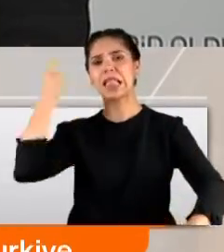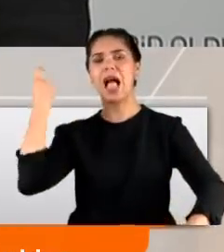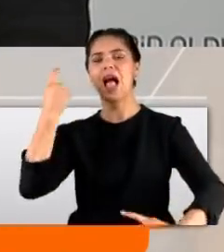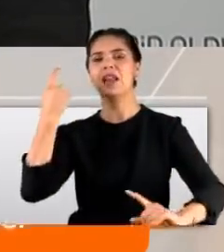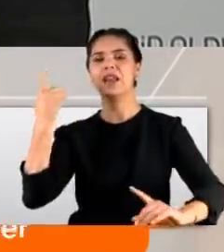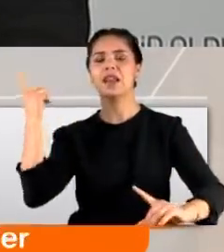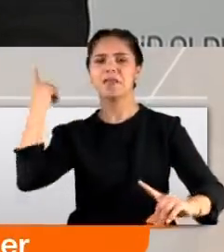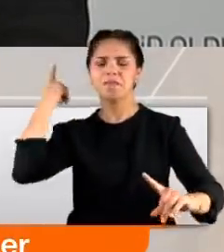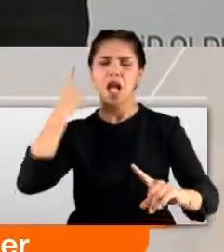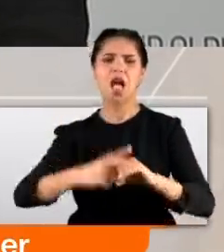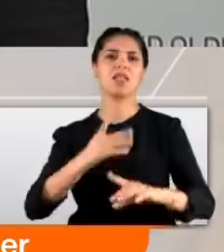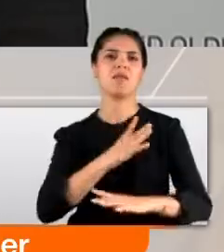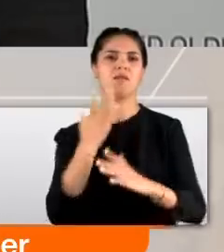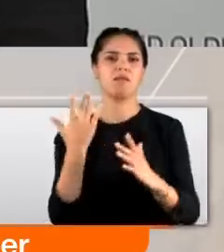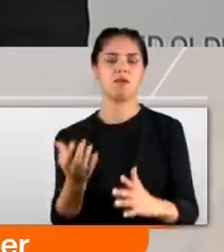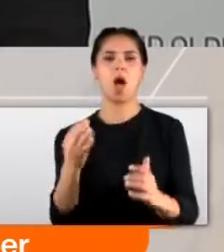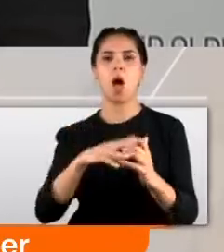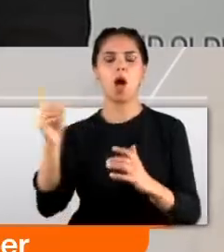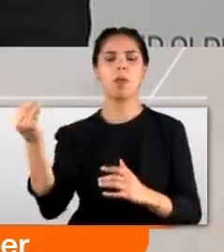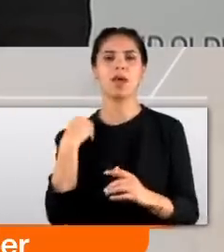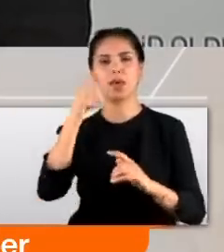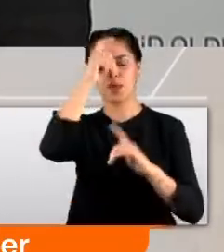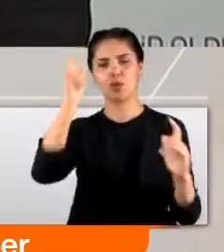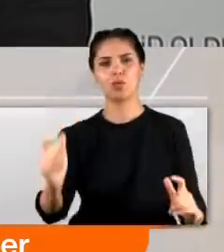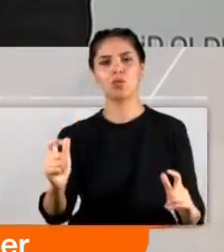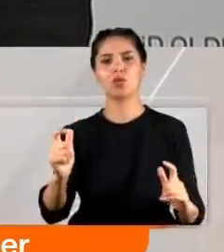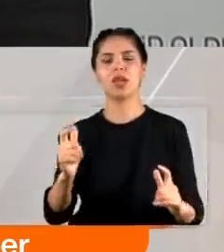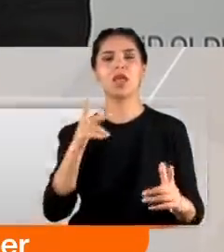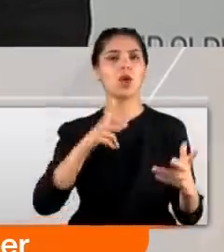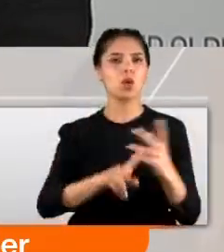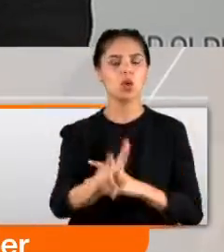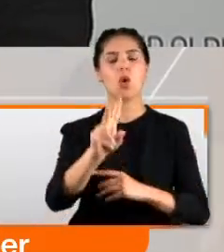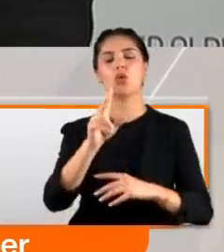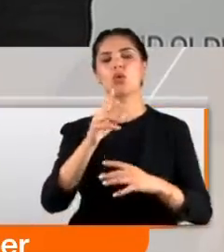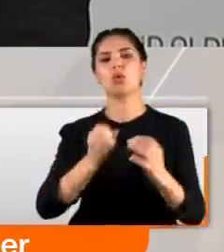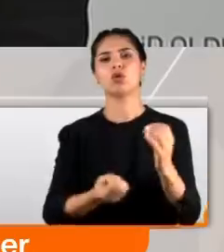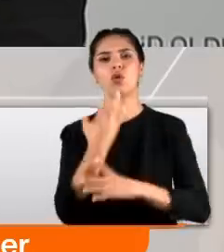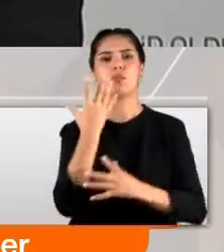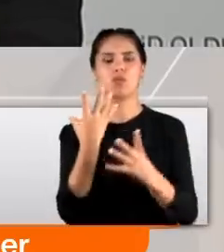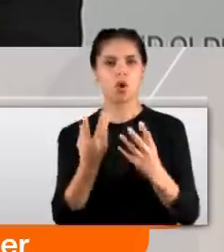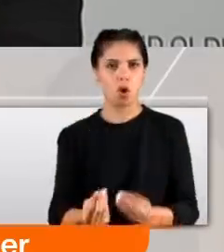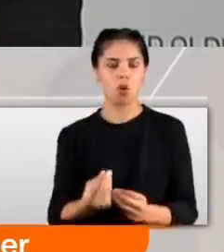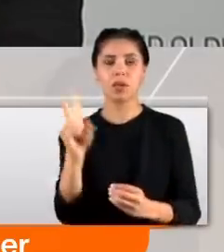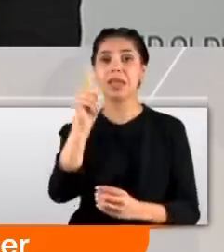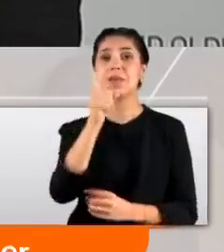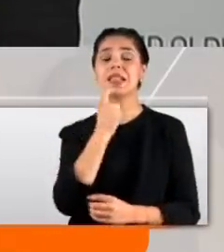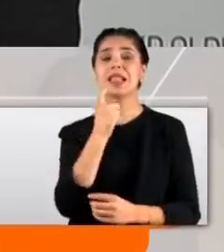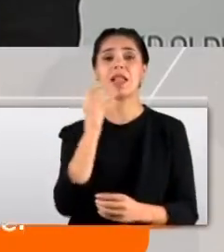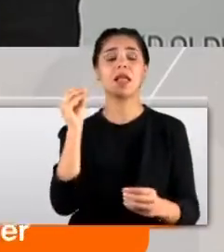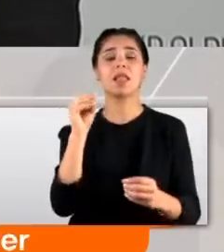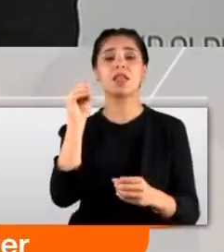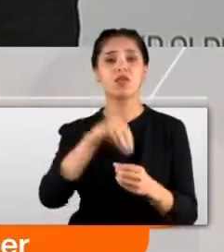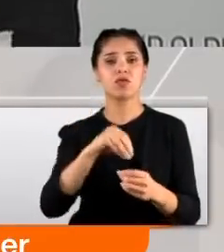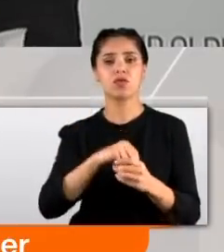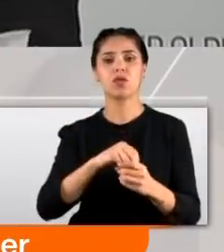noktada damgasını vurdu. AK Parti yeni Türkiye'nin bir noktada vizyonunu çizmiş oldu. Son 21 yılda AK Parti iktidarlarında pek